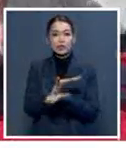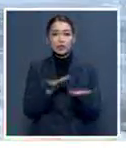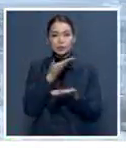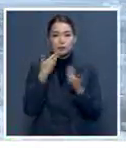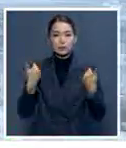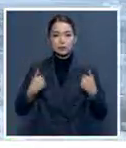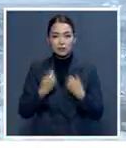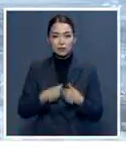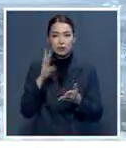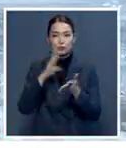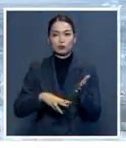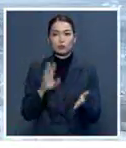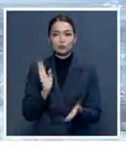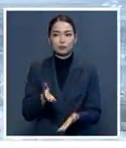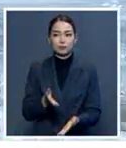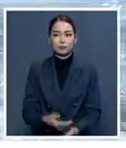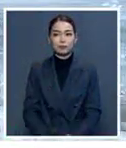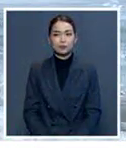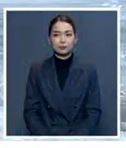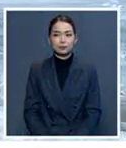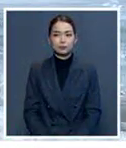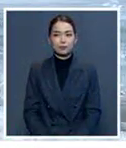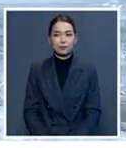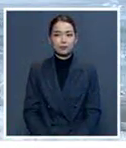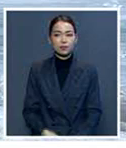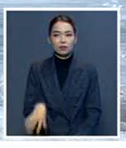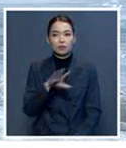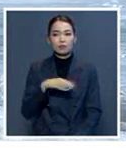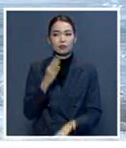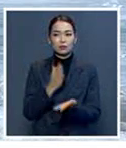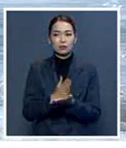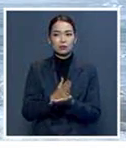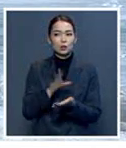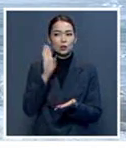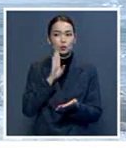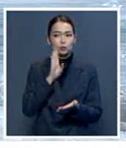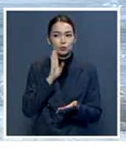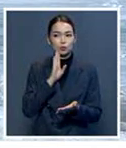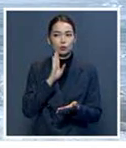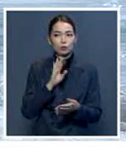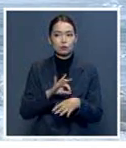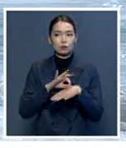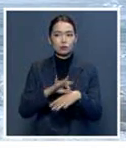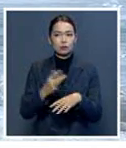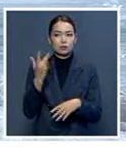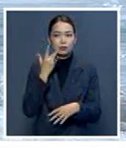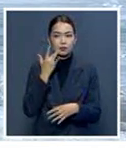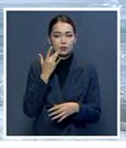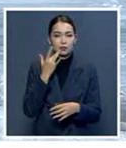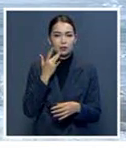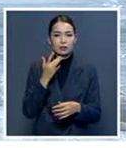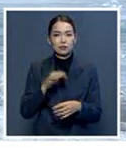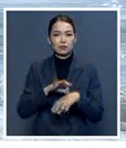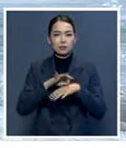салынады. Астаналық су қоймасы бойынша су жіберіліп жатыр. Сол себептен күнделікті 2-3 сантиметрге мұз